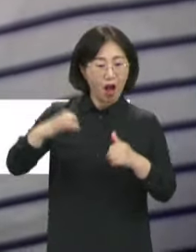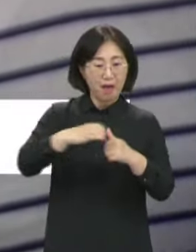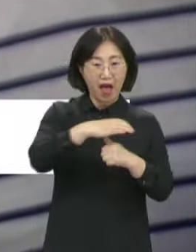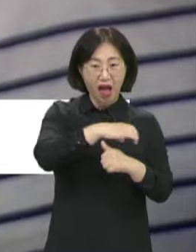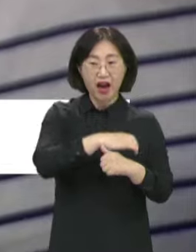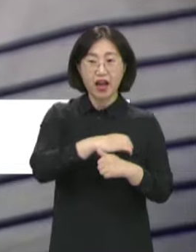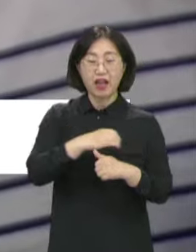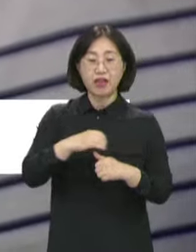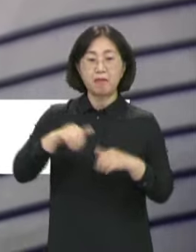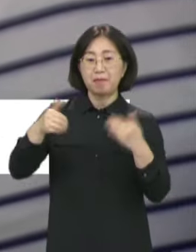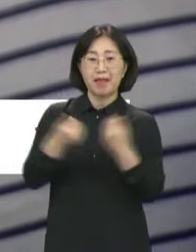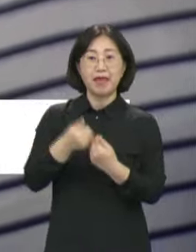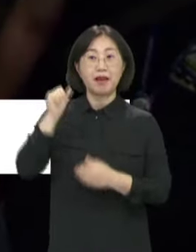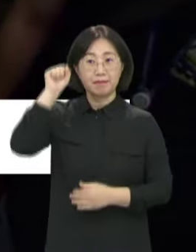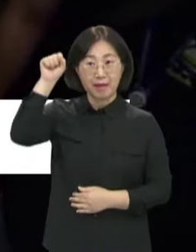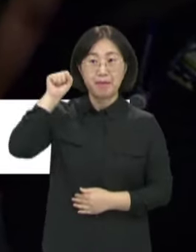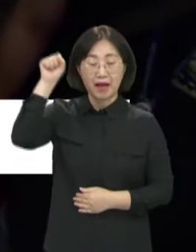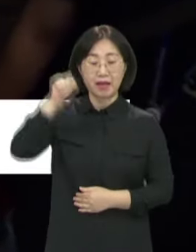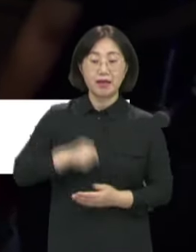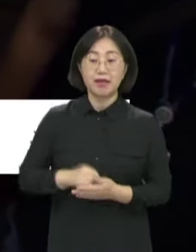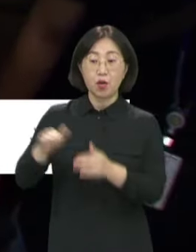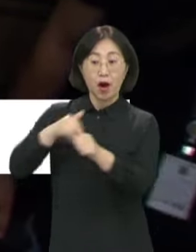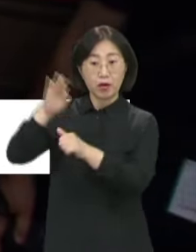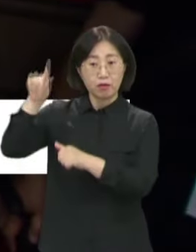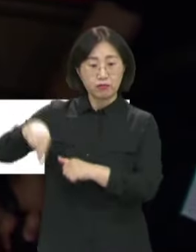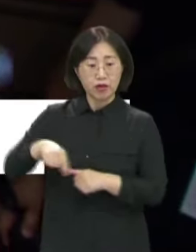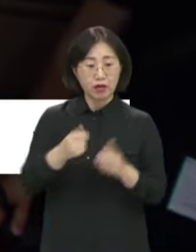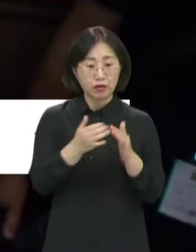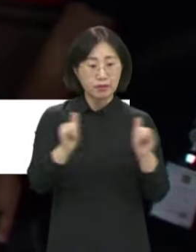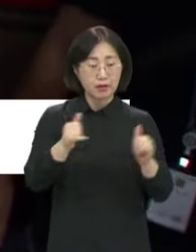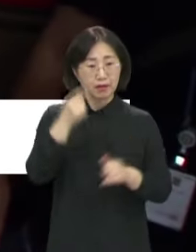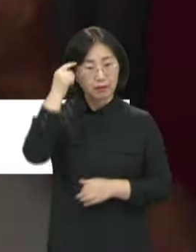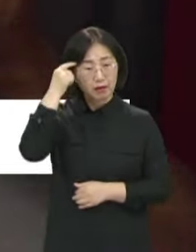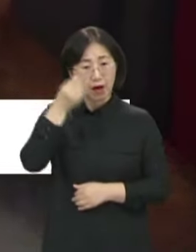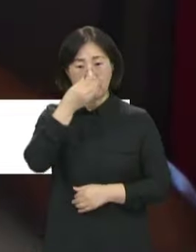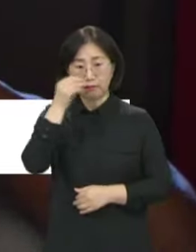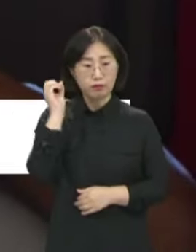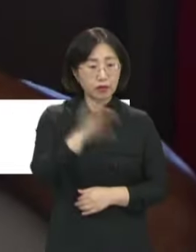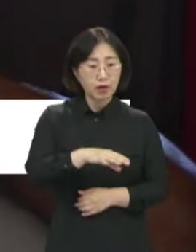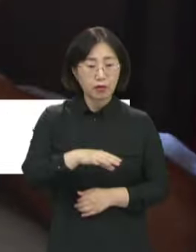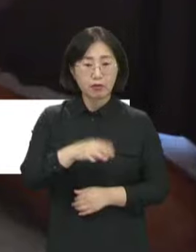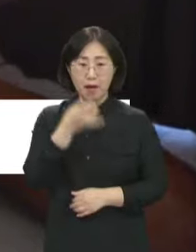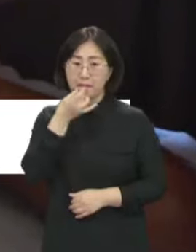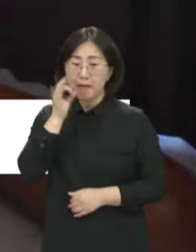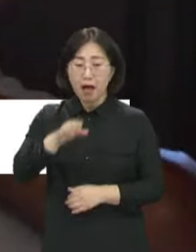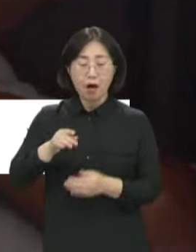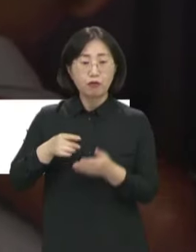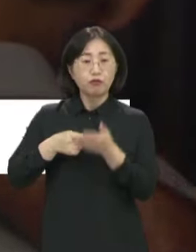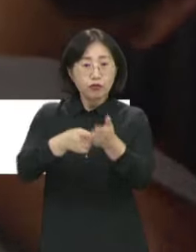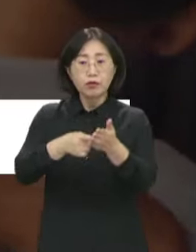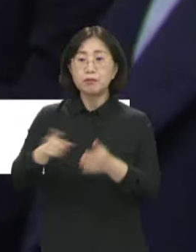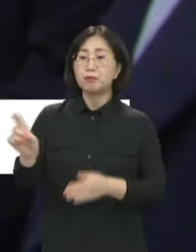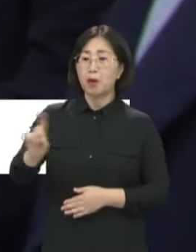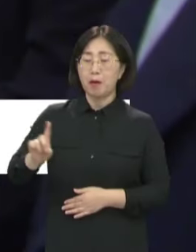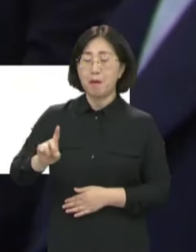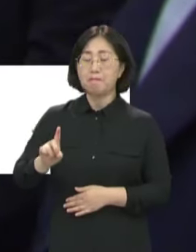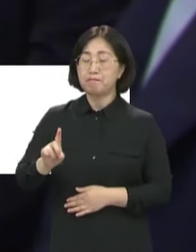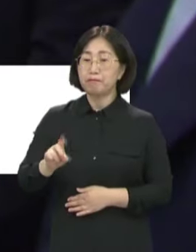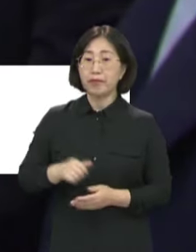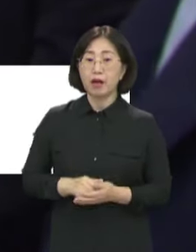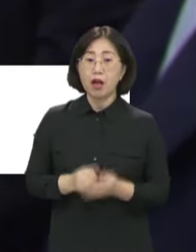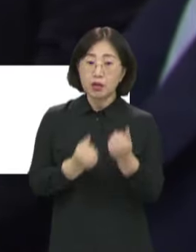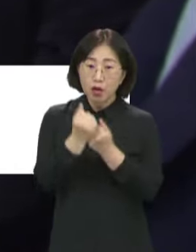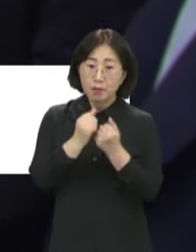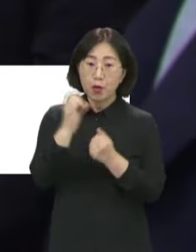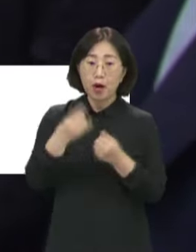건설을 반대했던 주민들은 환경부가 주민들의 의견을 무시하고 설명회를 강행한다며 반발에 나선 겁니다. 설명회가 필요하면